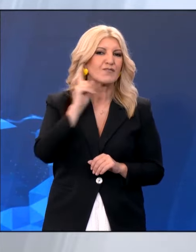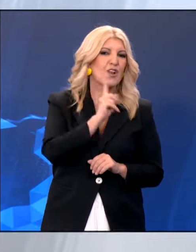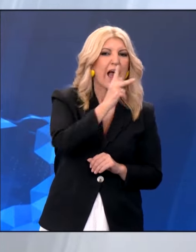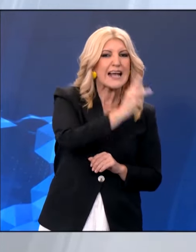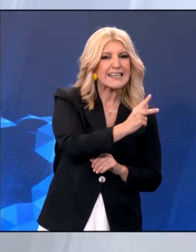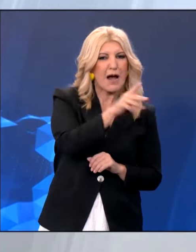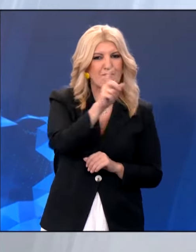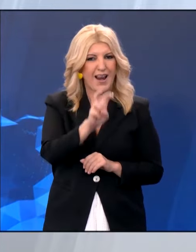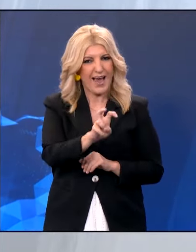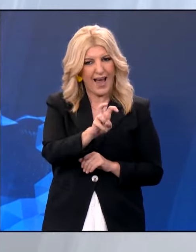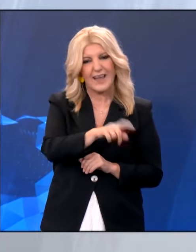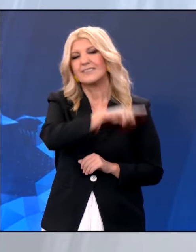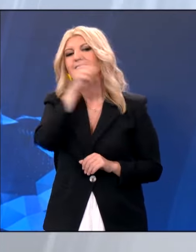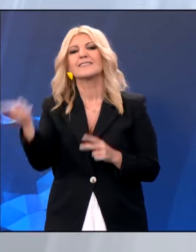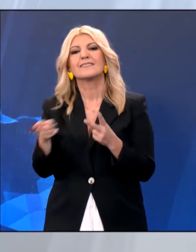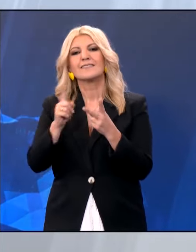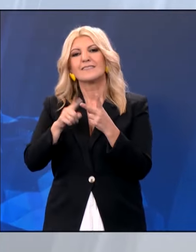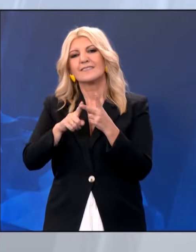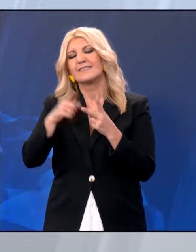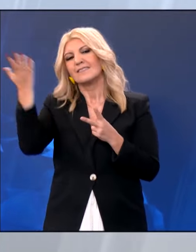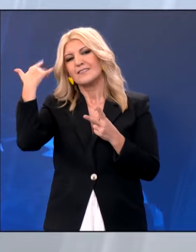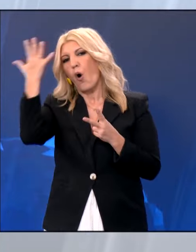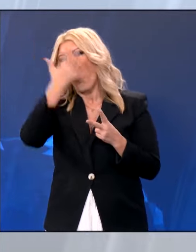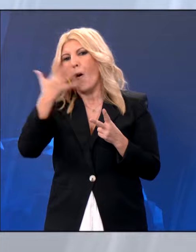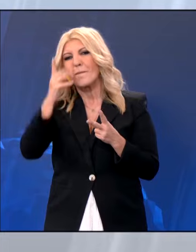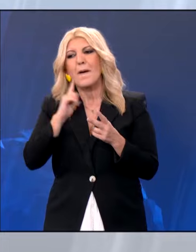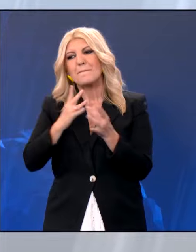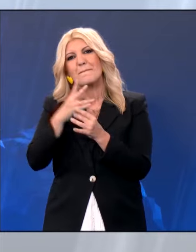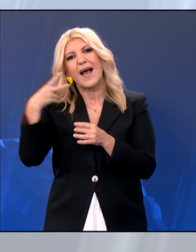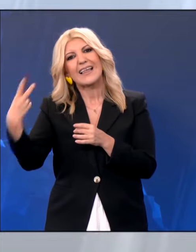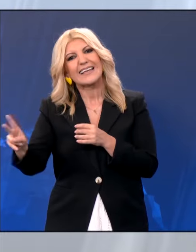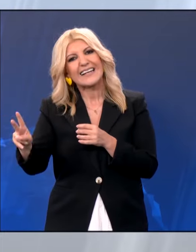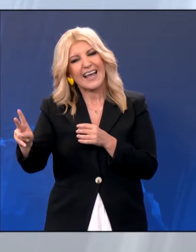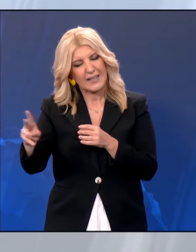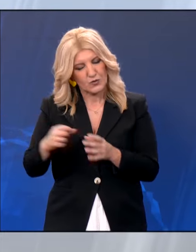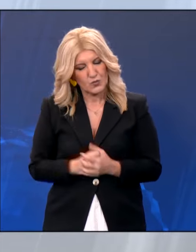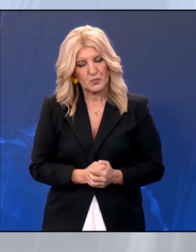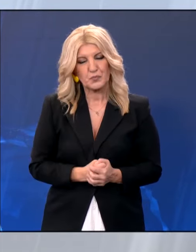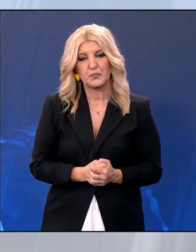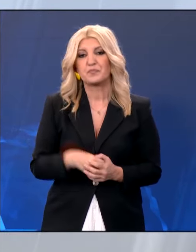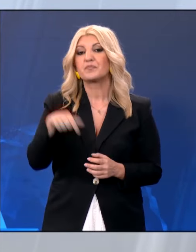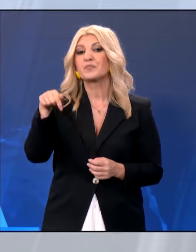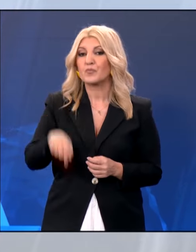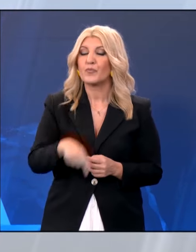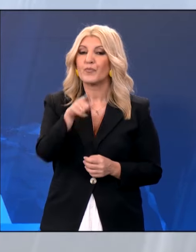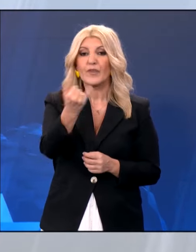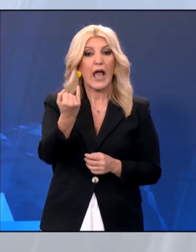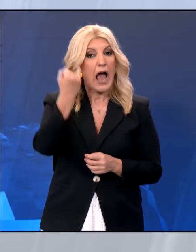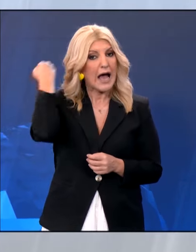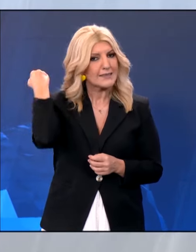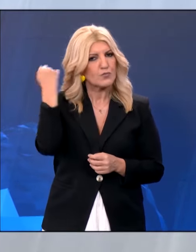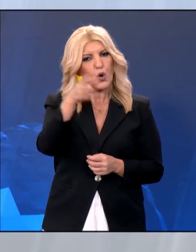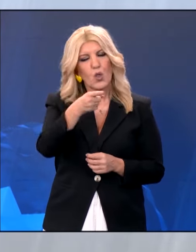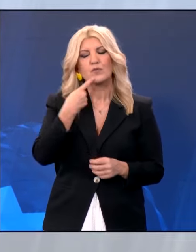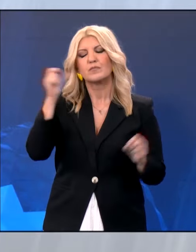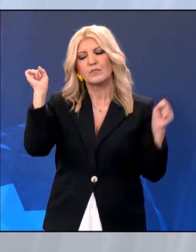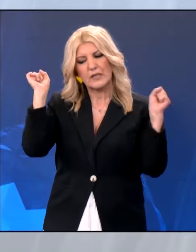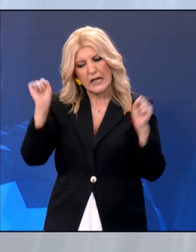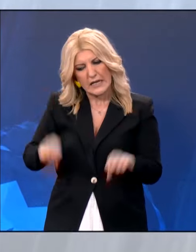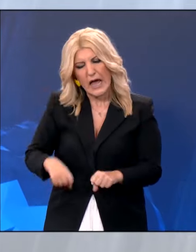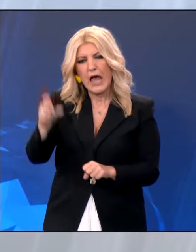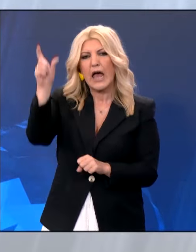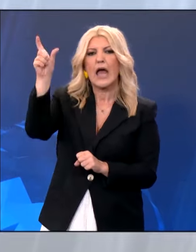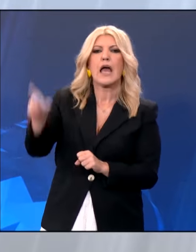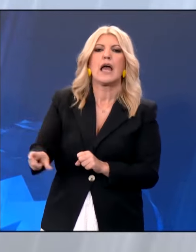και της Μισελ Ομπάμα, της πρώην πρώτης κυρίας. Εμέσως πλην σαφώς, η Αντιπρόεδρος παραδέχθηκε το κάζο του Προέδρου